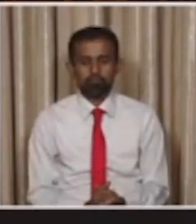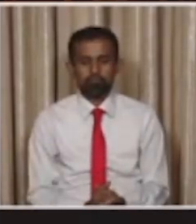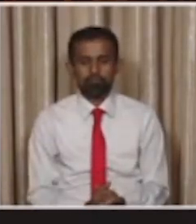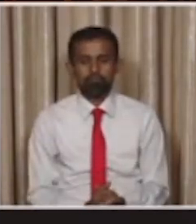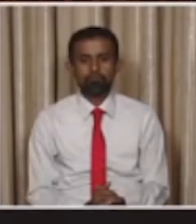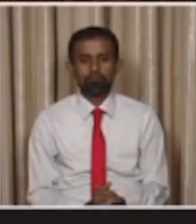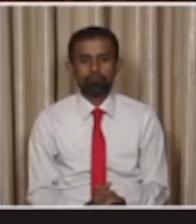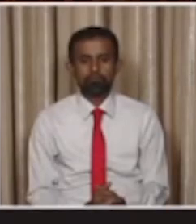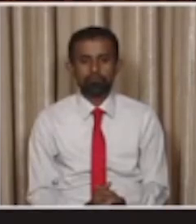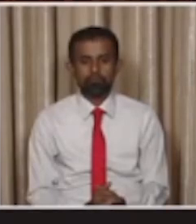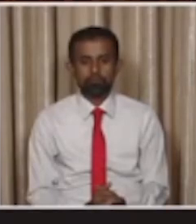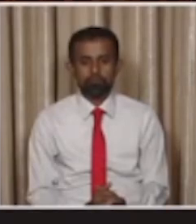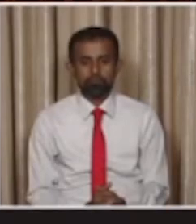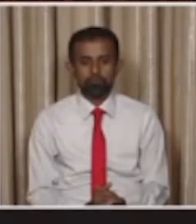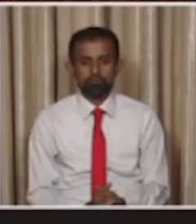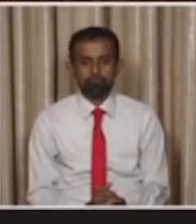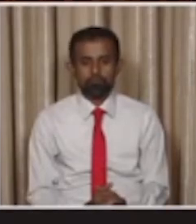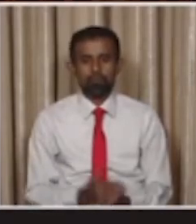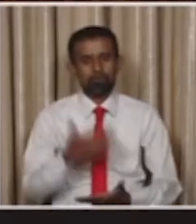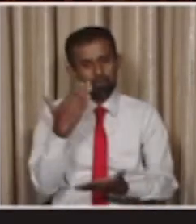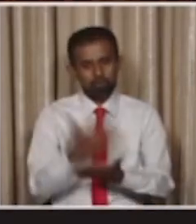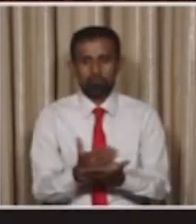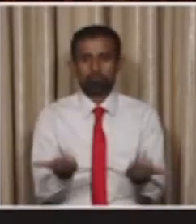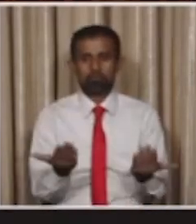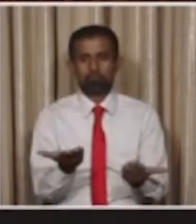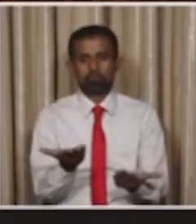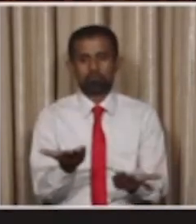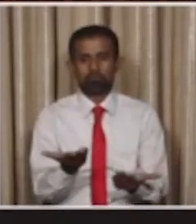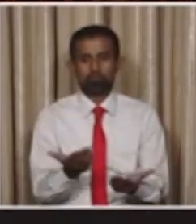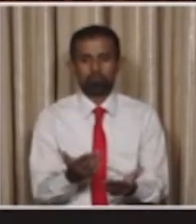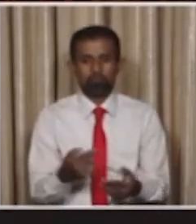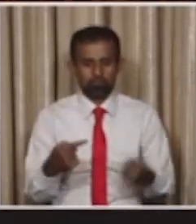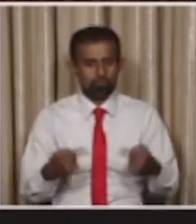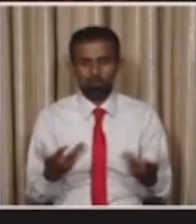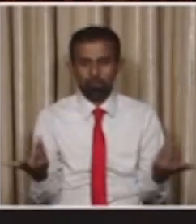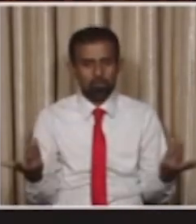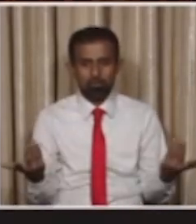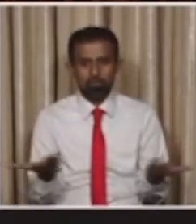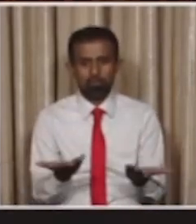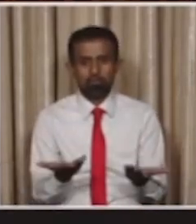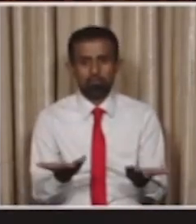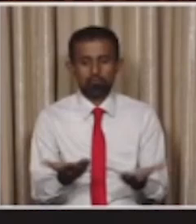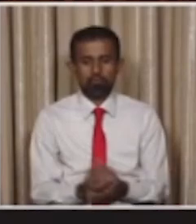ප්‍රශ්න. කරුණා කරලා ඔකතරින් නතර කරන්න. දැන් අද මේ විවාදය කරන්න නැද්ද අපි?